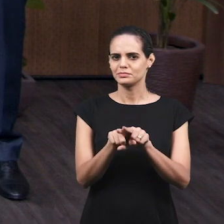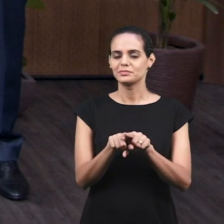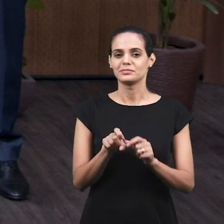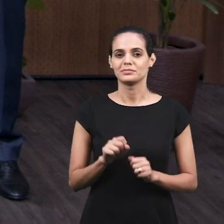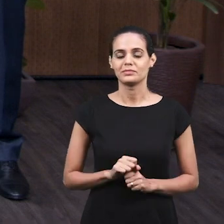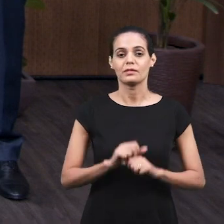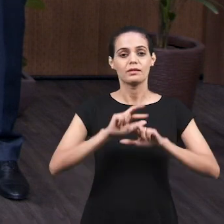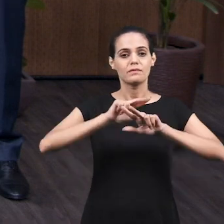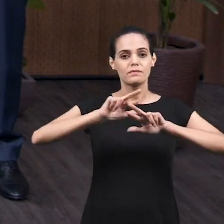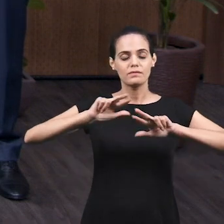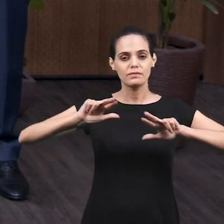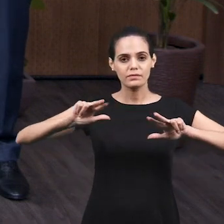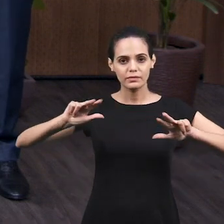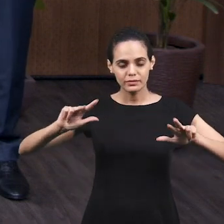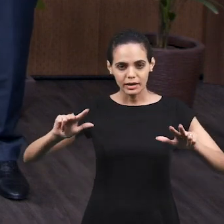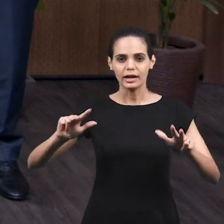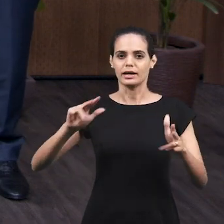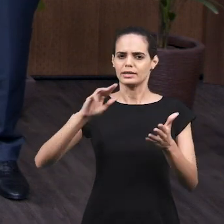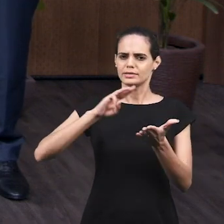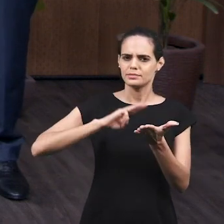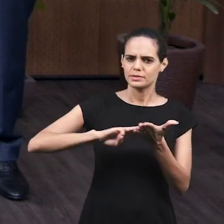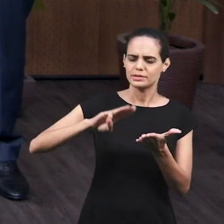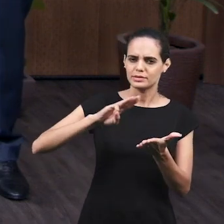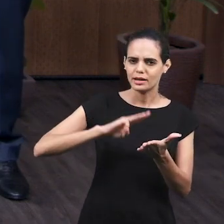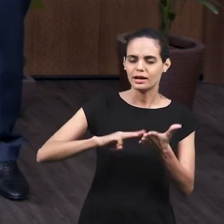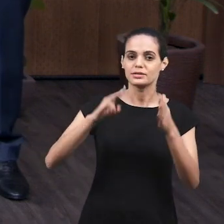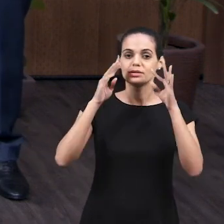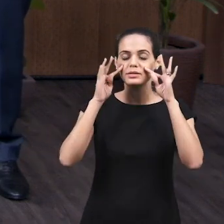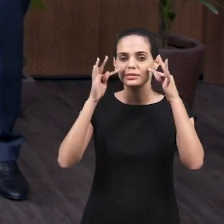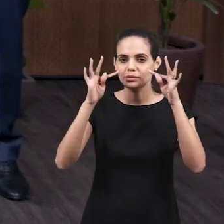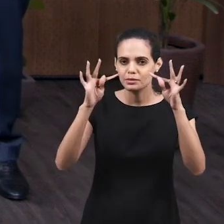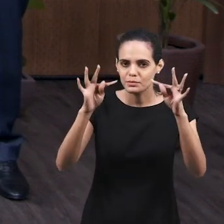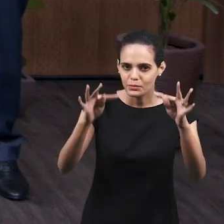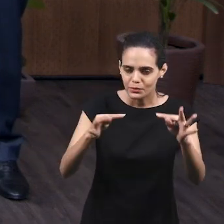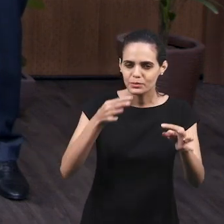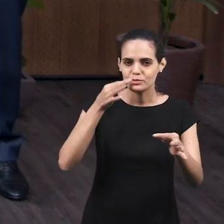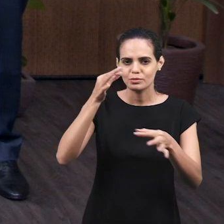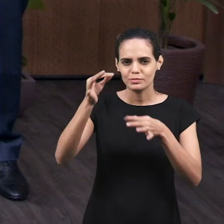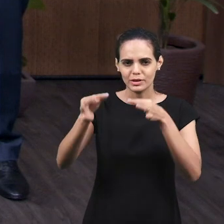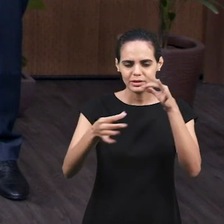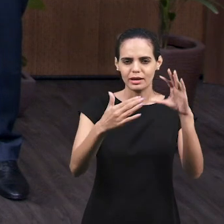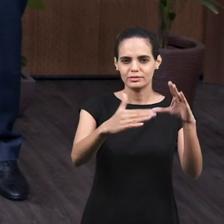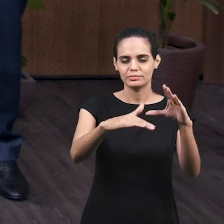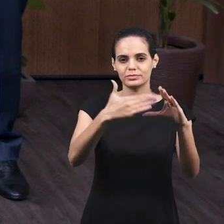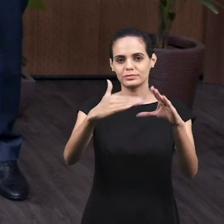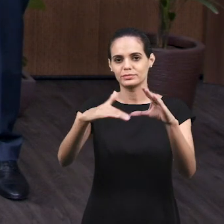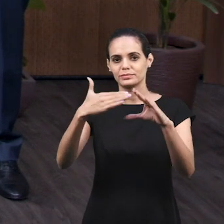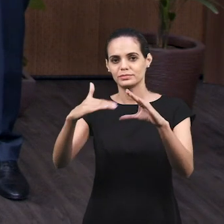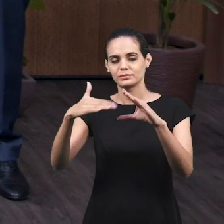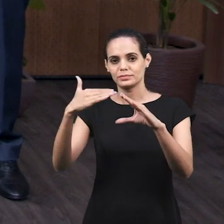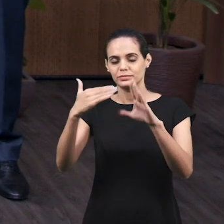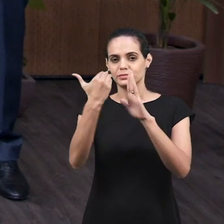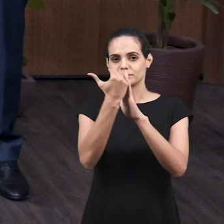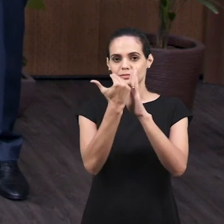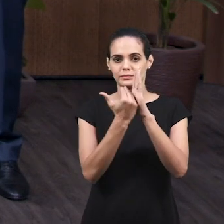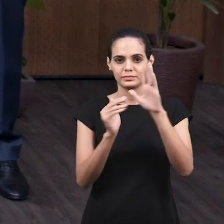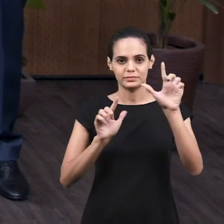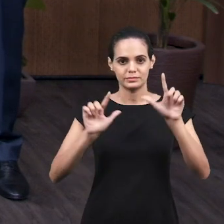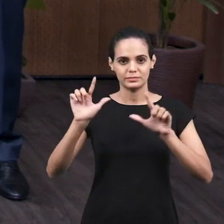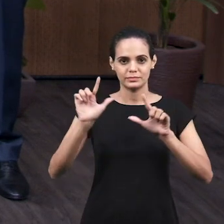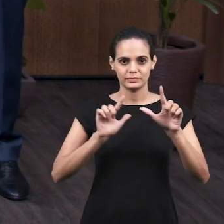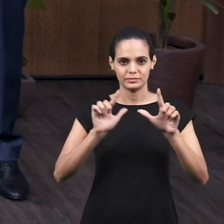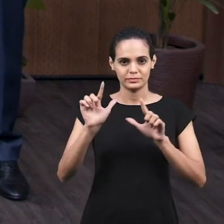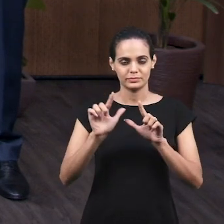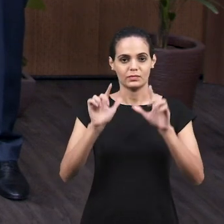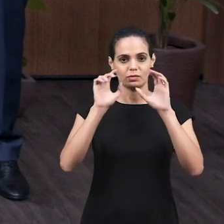audience. Nous avons reçu divers messages avec des témoignages et commentaires sur la programmation en